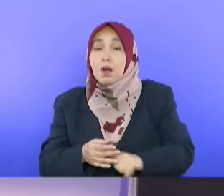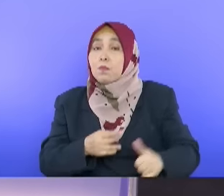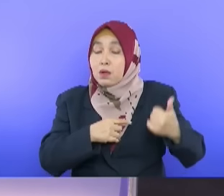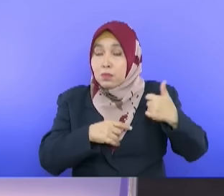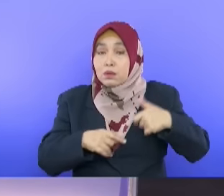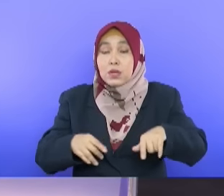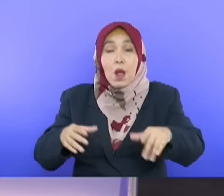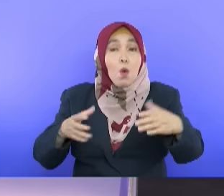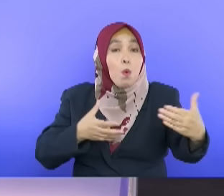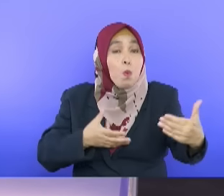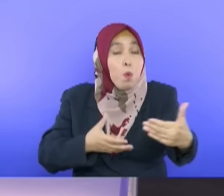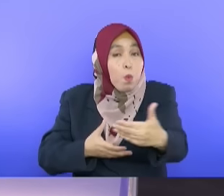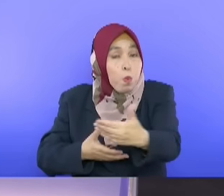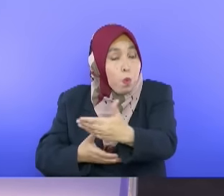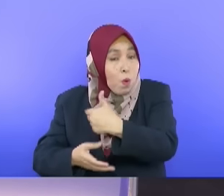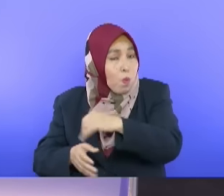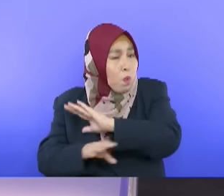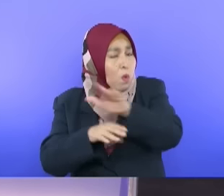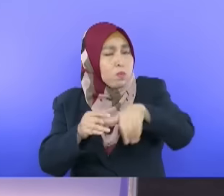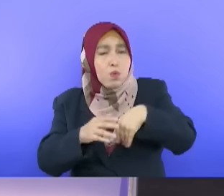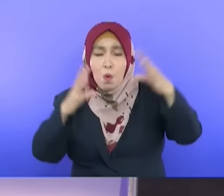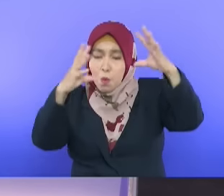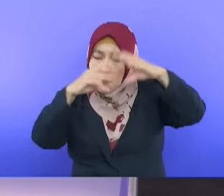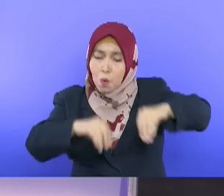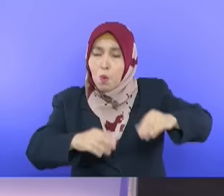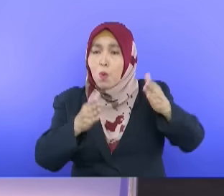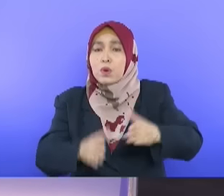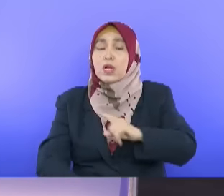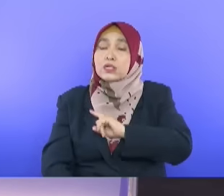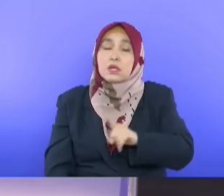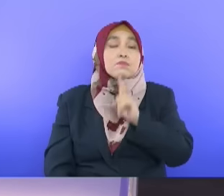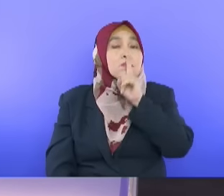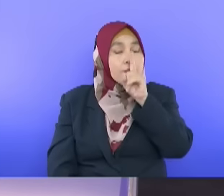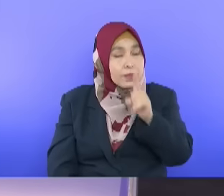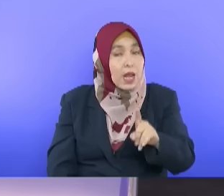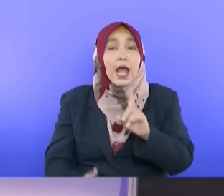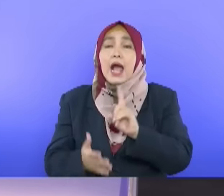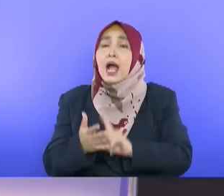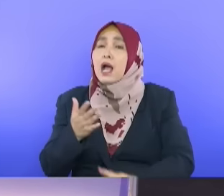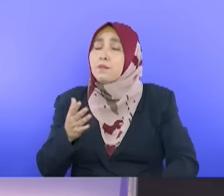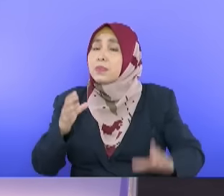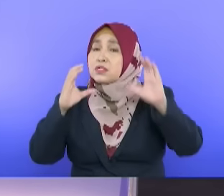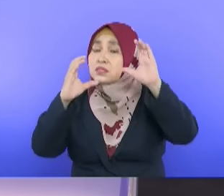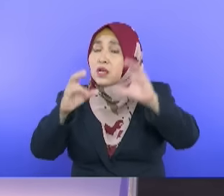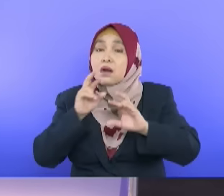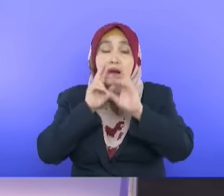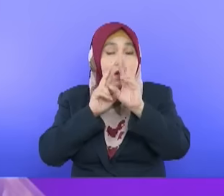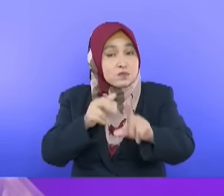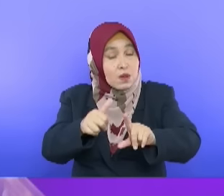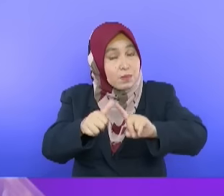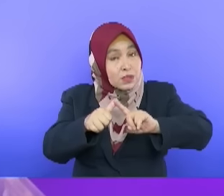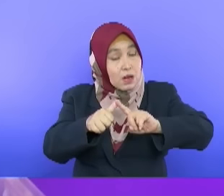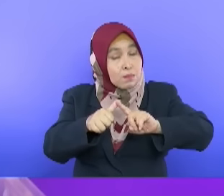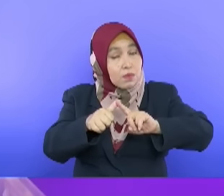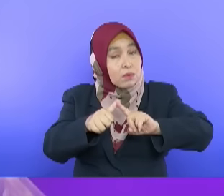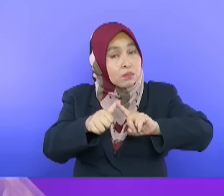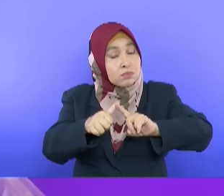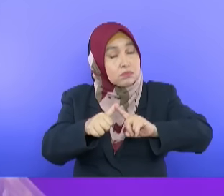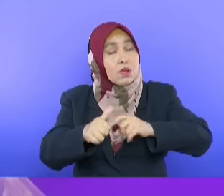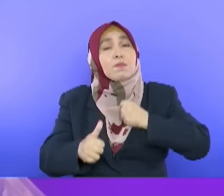mengumpulkan segala-galanya untuk memusnahkan umat Islam sebenarnya apakah cara Respon yang pertama fafu